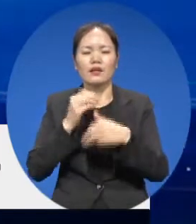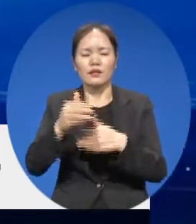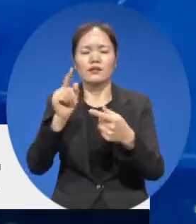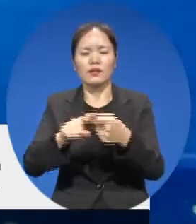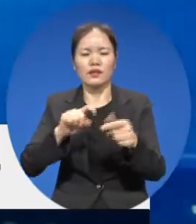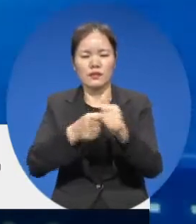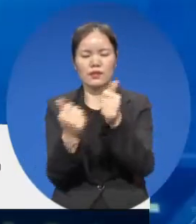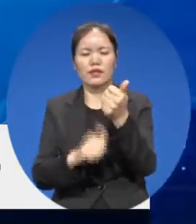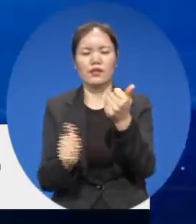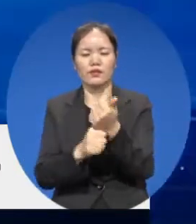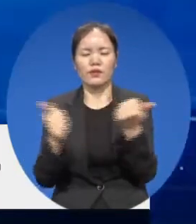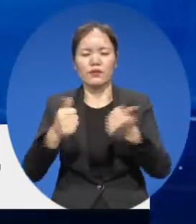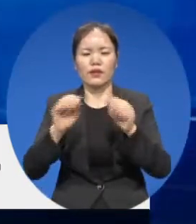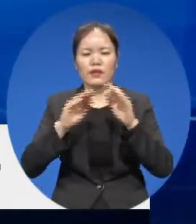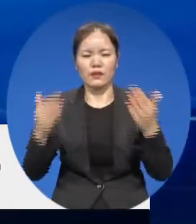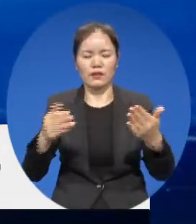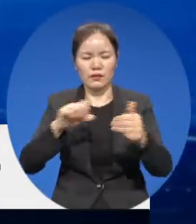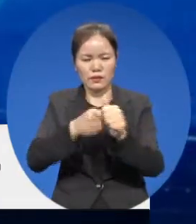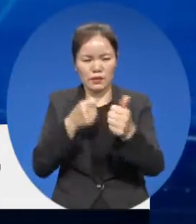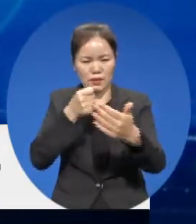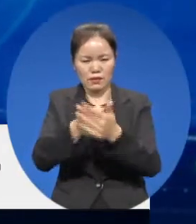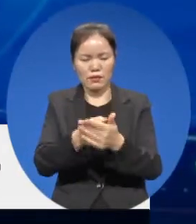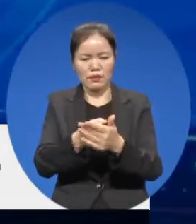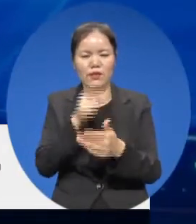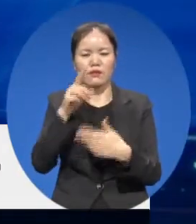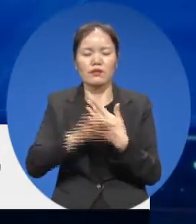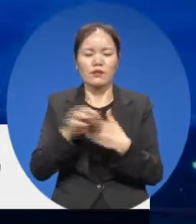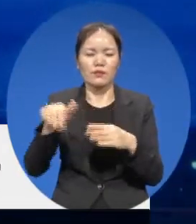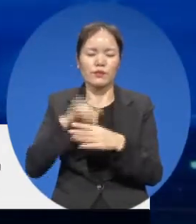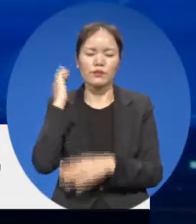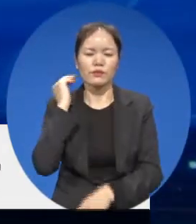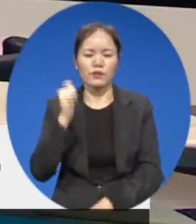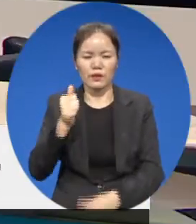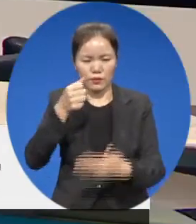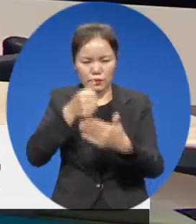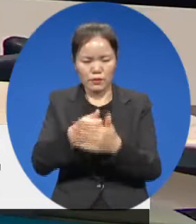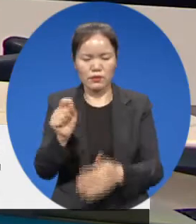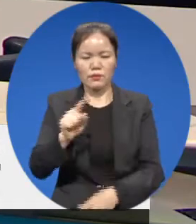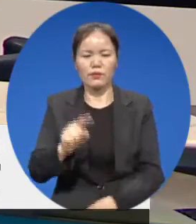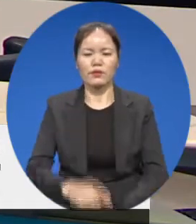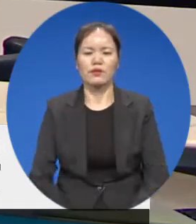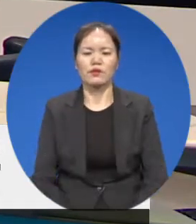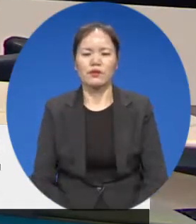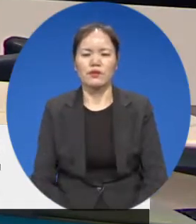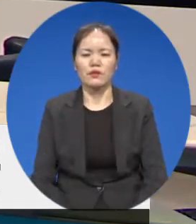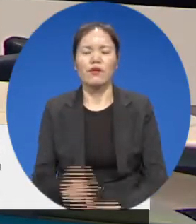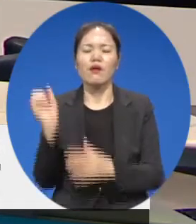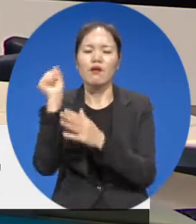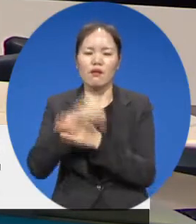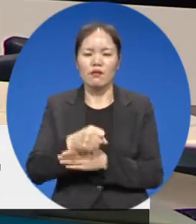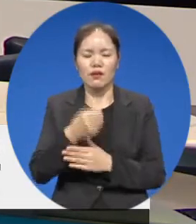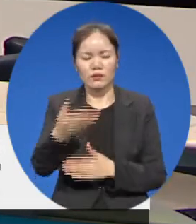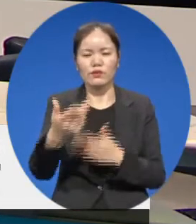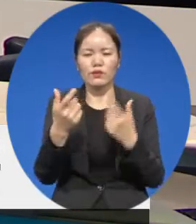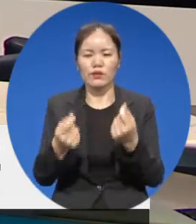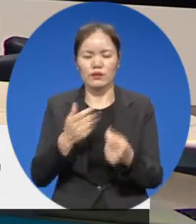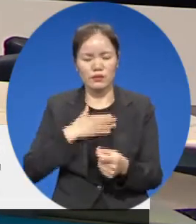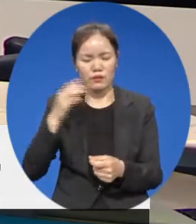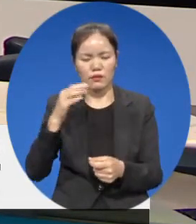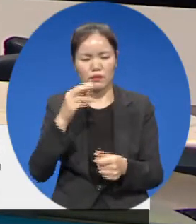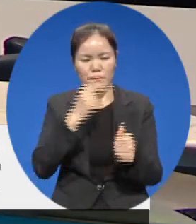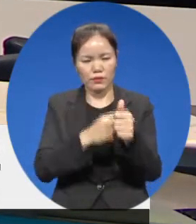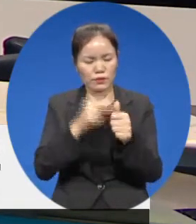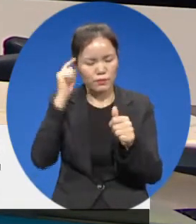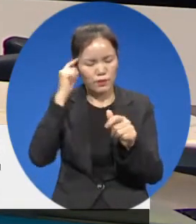어떤 진기가 의결 될 경우 문 대통령은 어떤 결정을 내리게 될까요 제가 하겠죠 저는 이제 최 교수님 생각과 조금 다른게